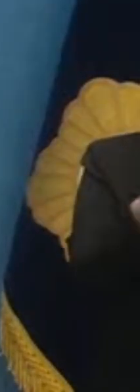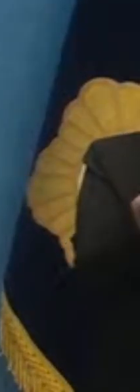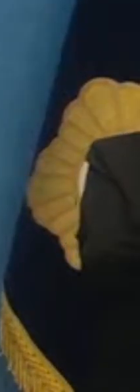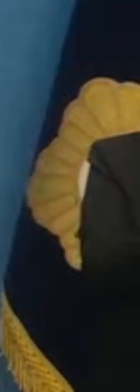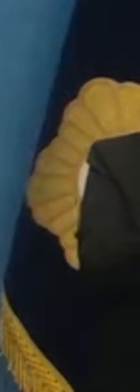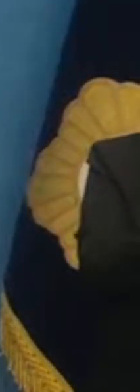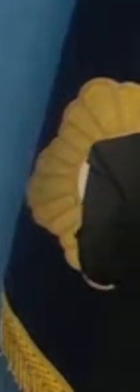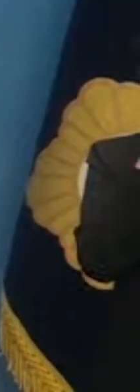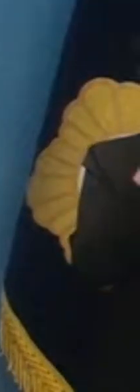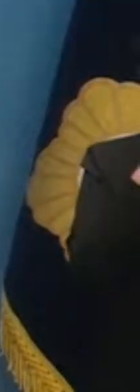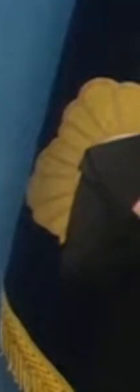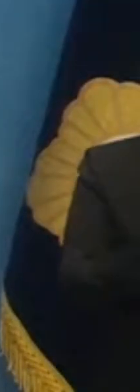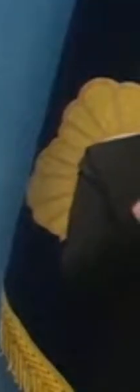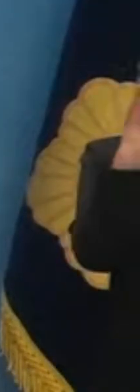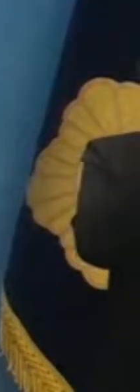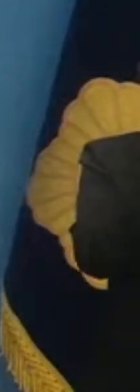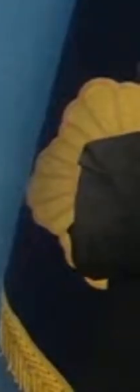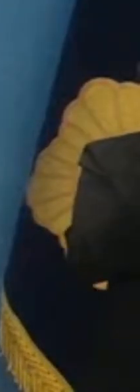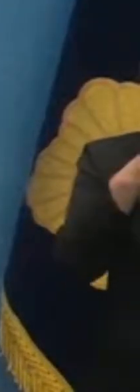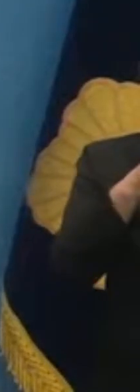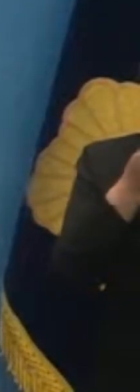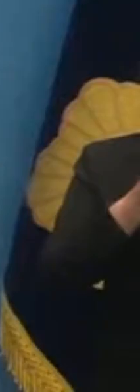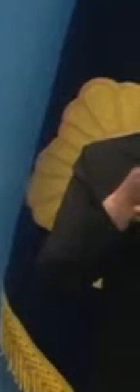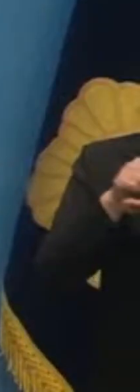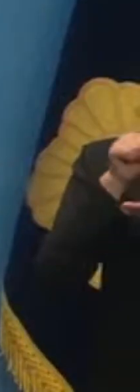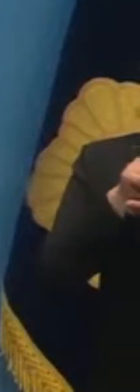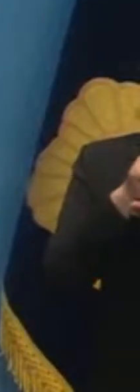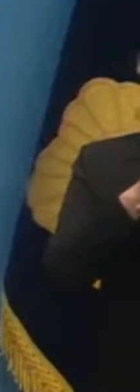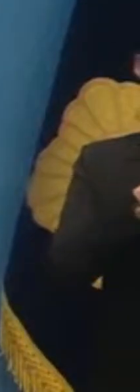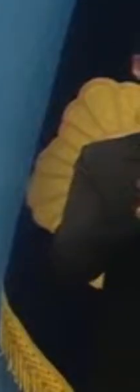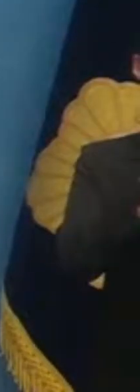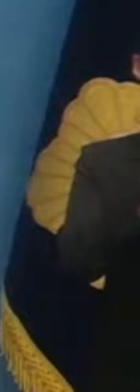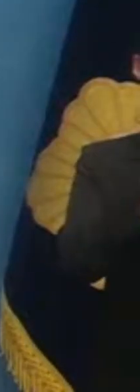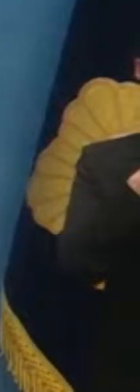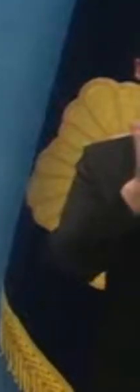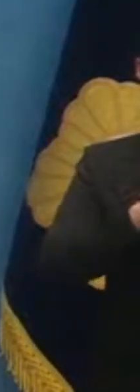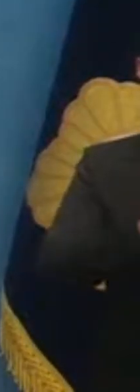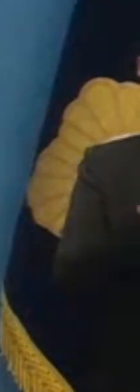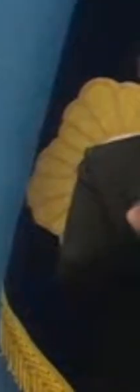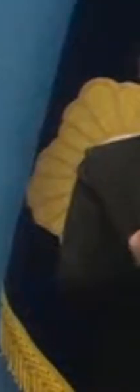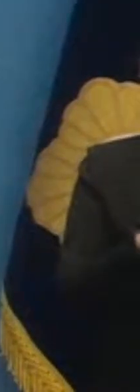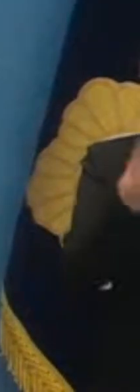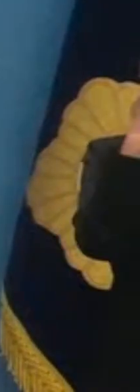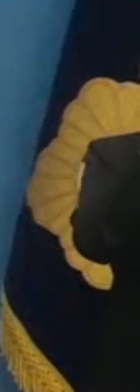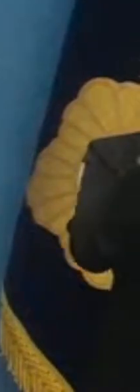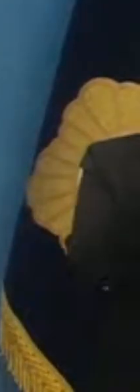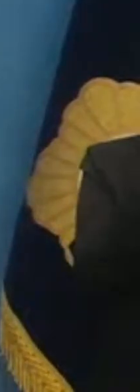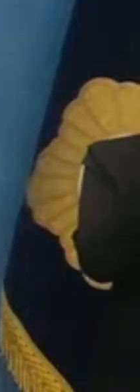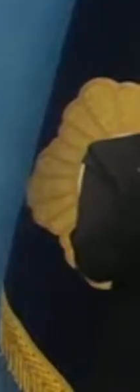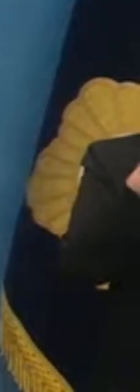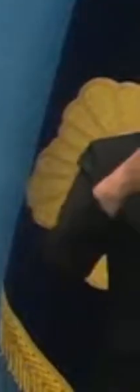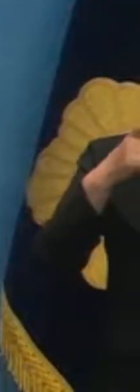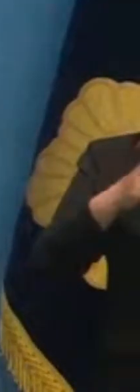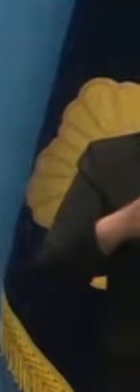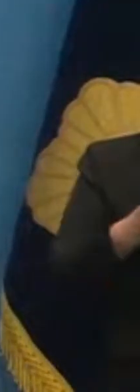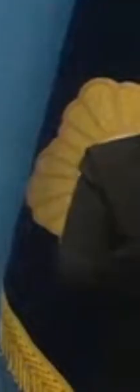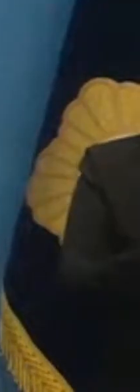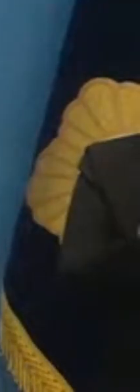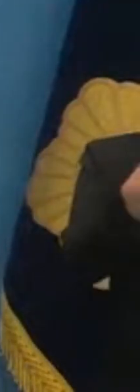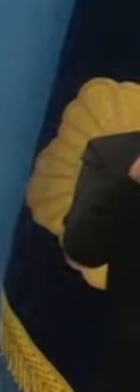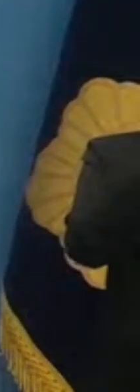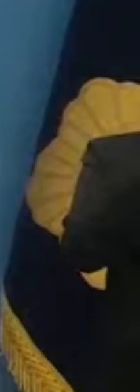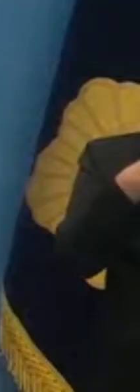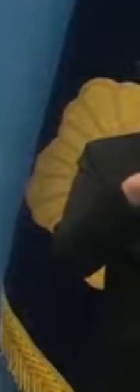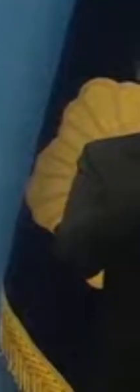점입니다. 이 조사를 인용한 뉴델리 보도는 명백한 해석 오류입니다. 해당 조사의 서울지역 표본 오차는 플러스